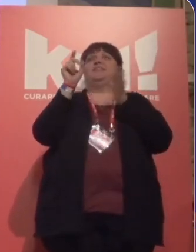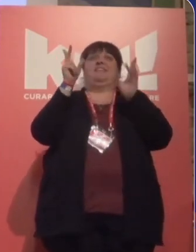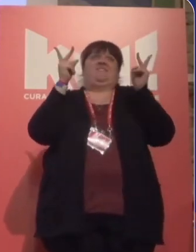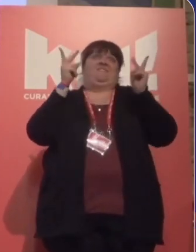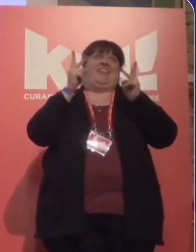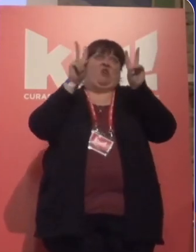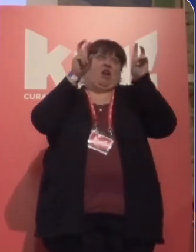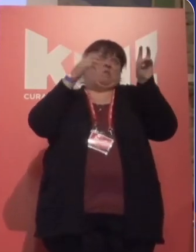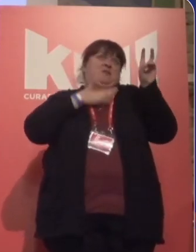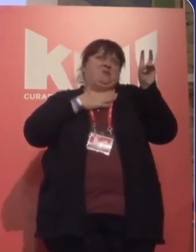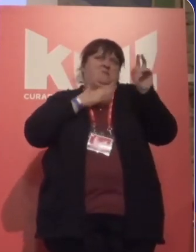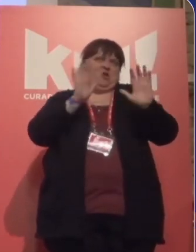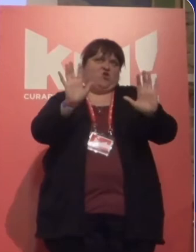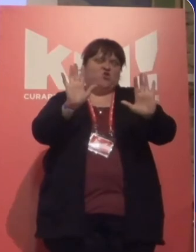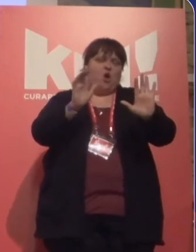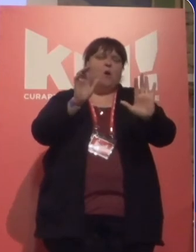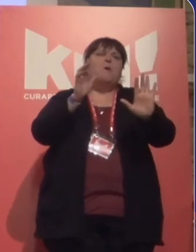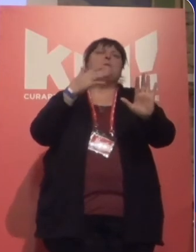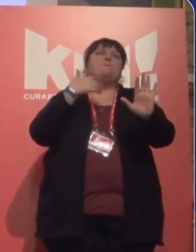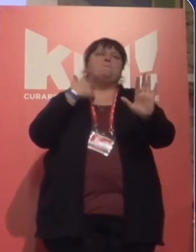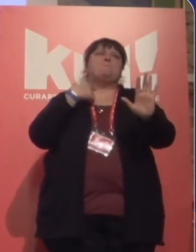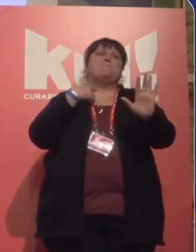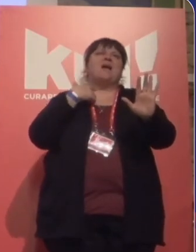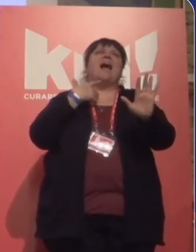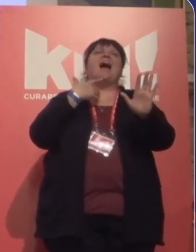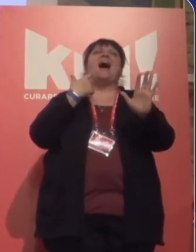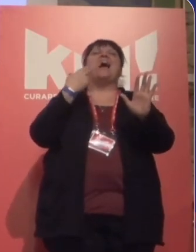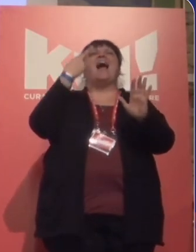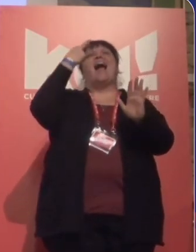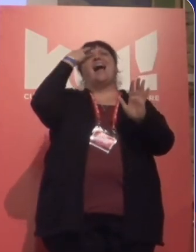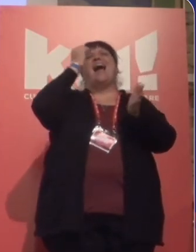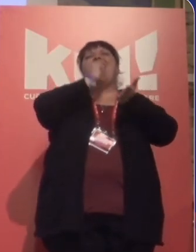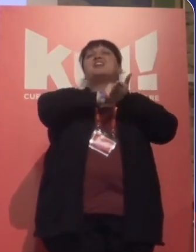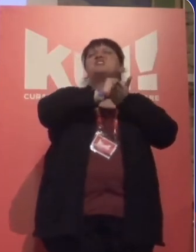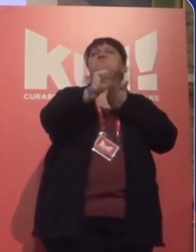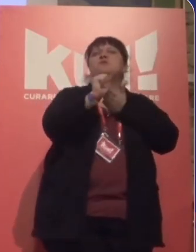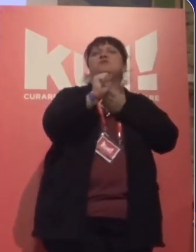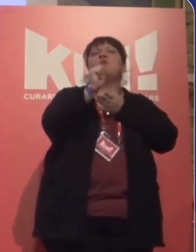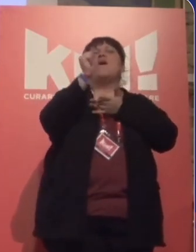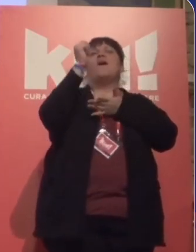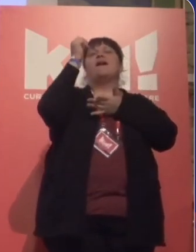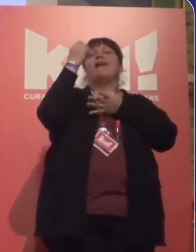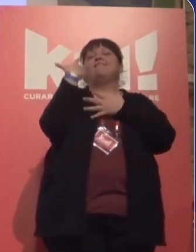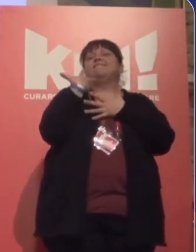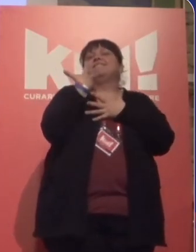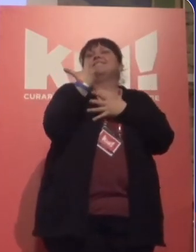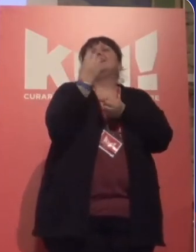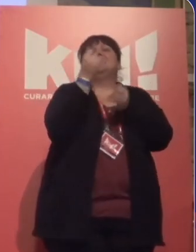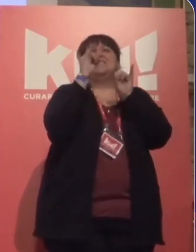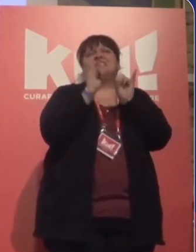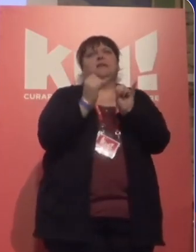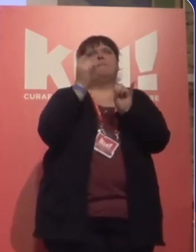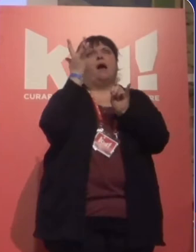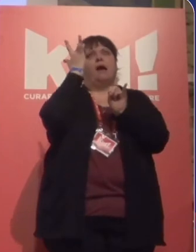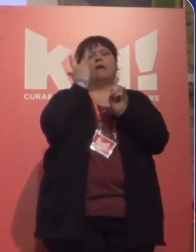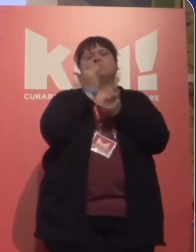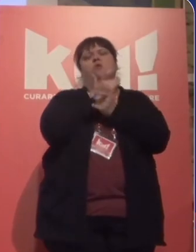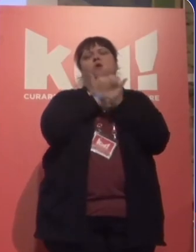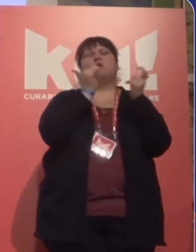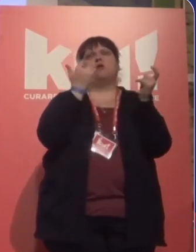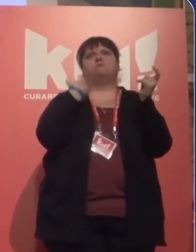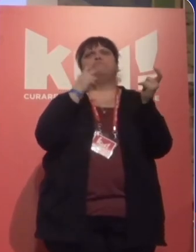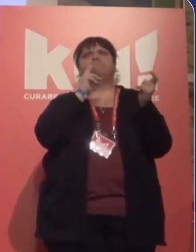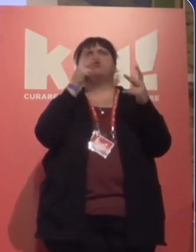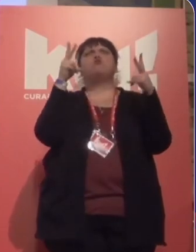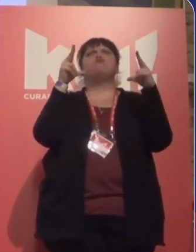dal fascino della rimozione io dico innanzitutto no non va rimosso niente e noi dobbiamo fare grande